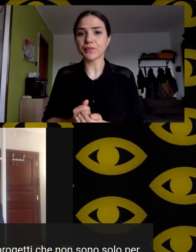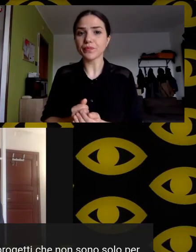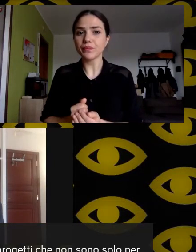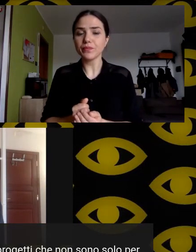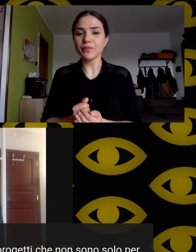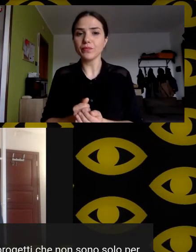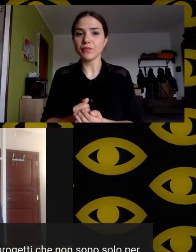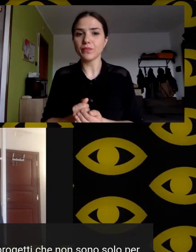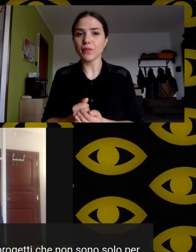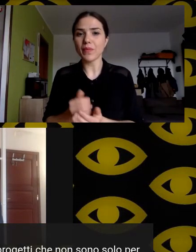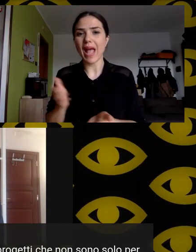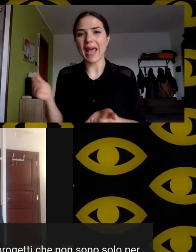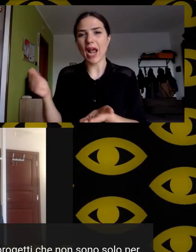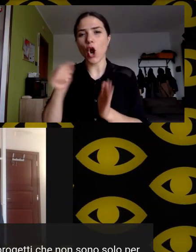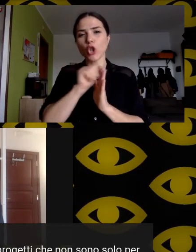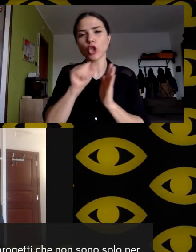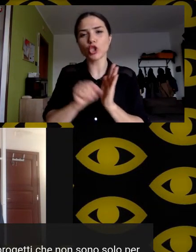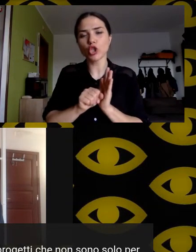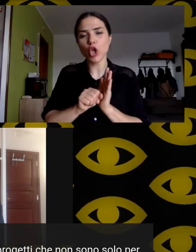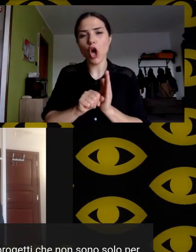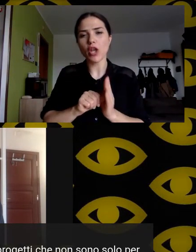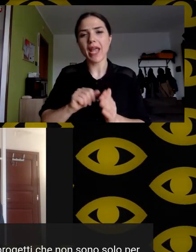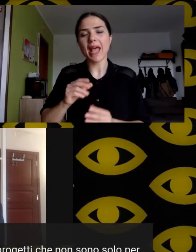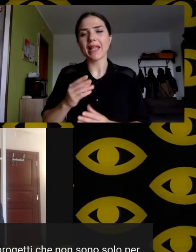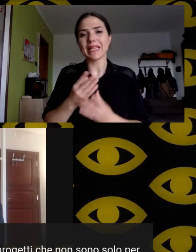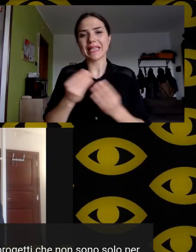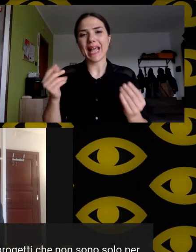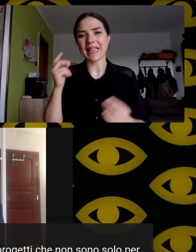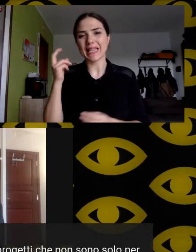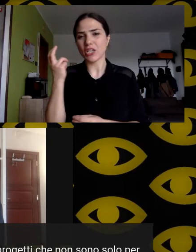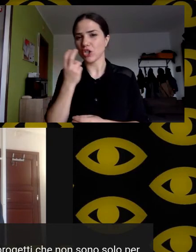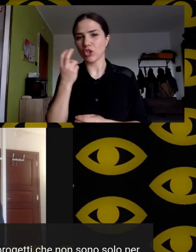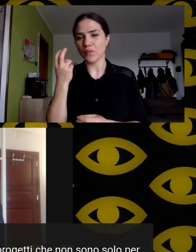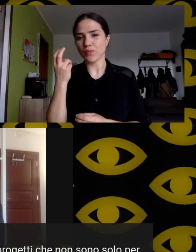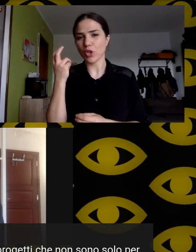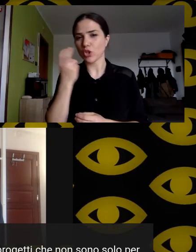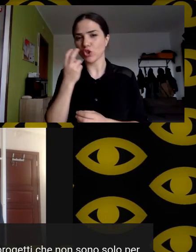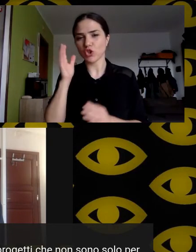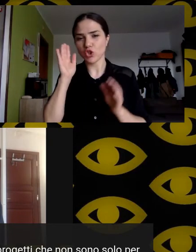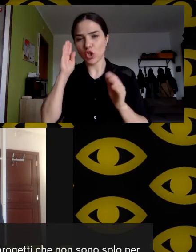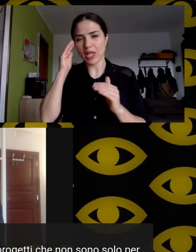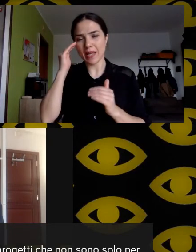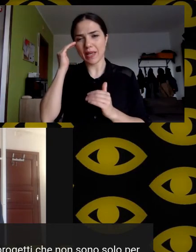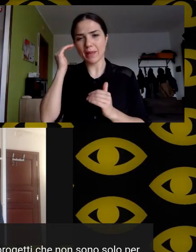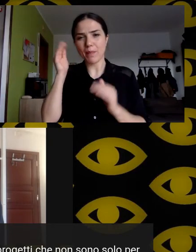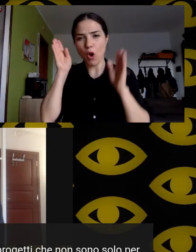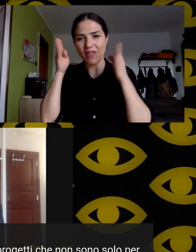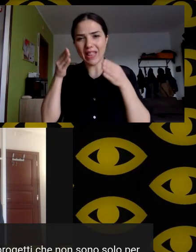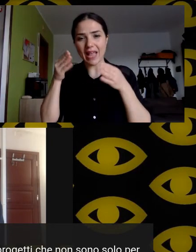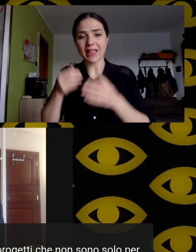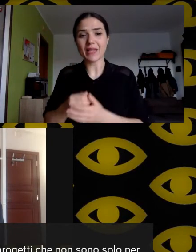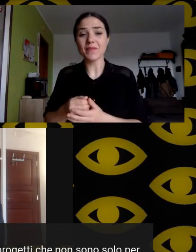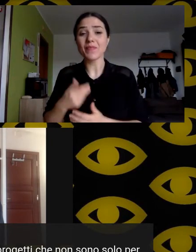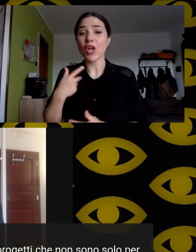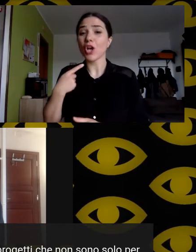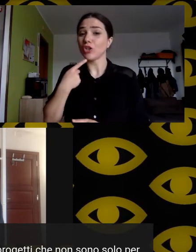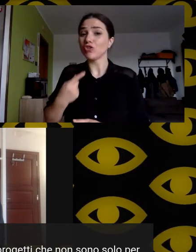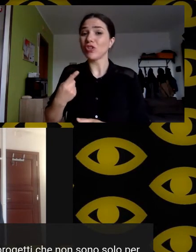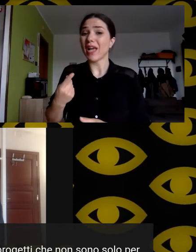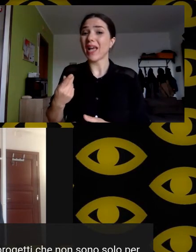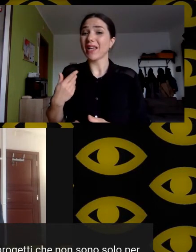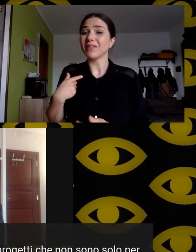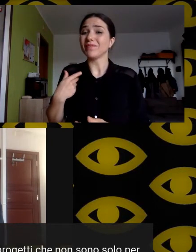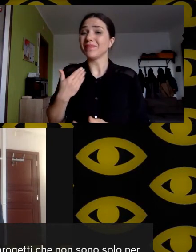loro modo di vivere l'ipovisione. Simona dice: grazie Annalisa, sono contenta di tutti questi tuoi progetti che non sono solo per te ma anche